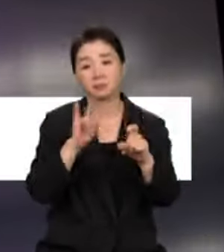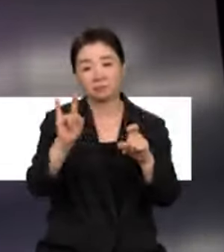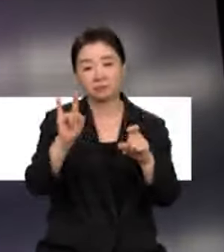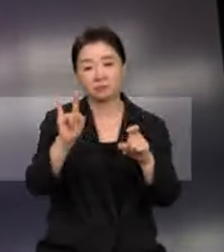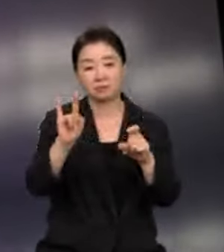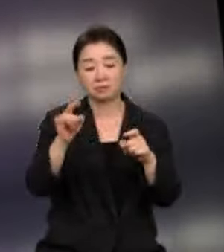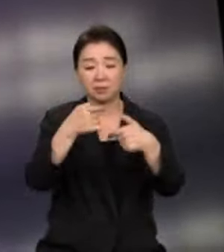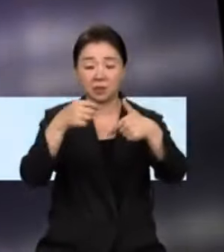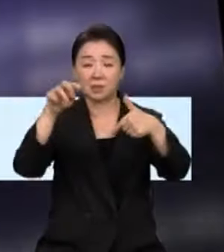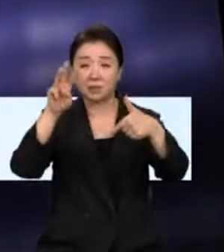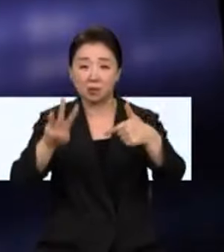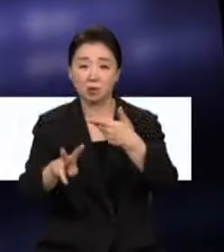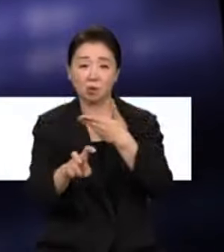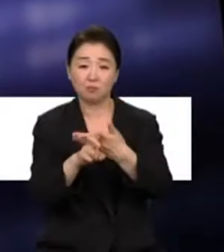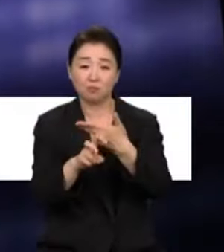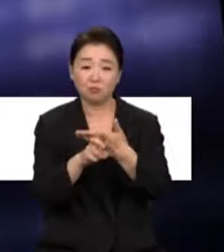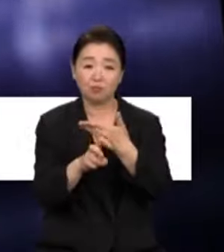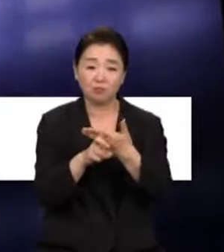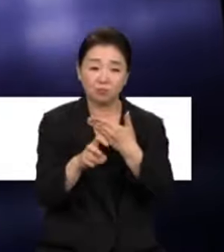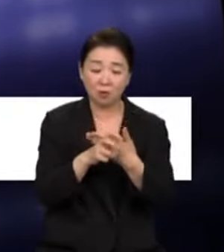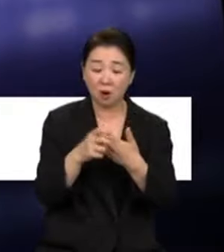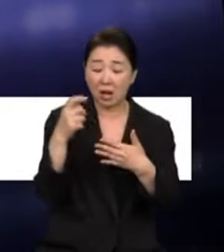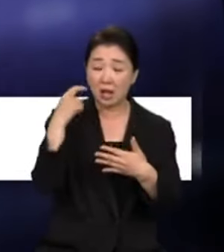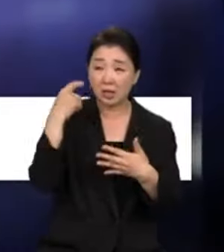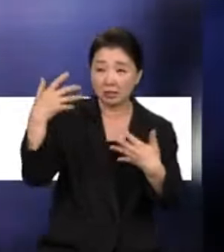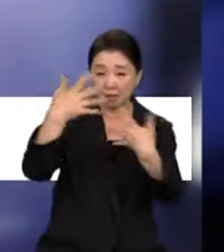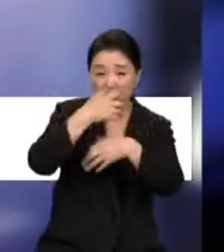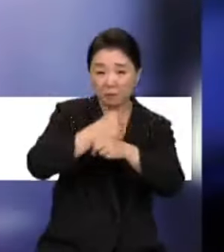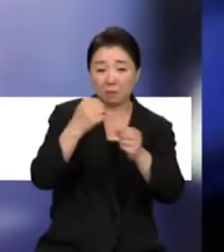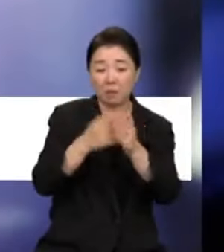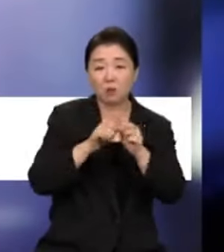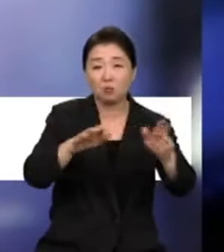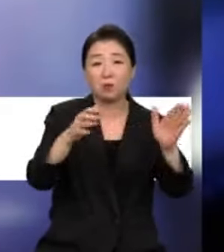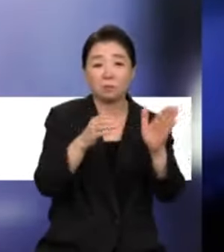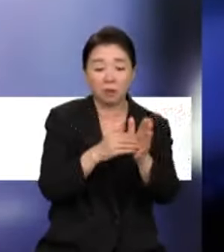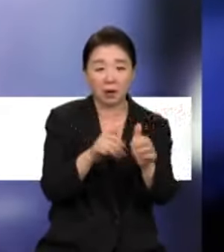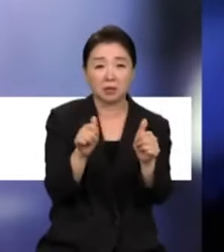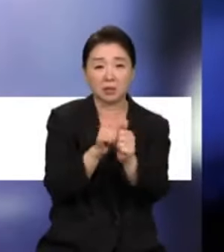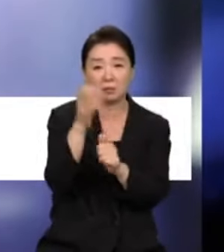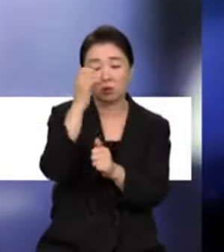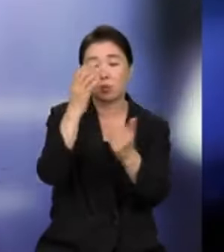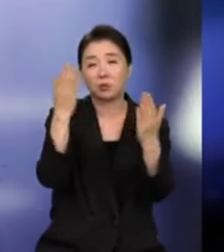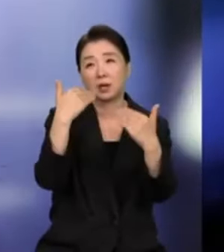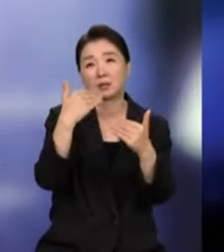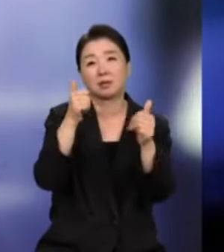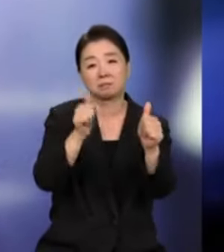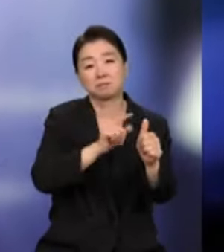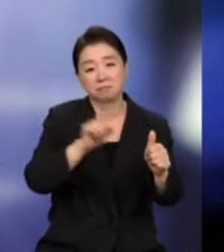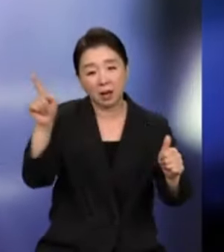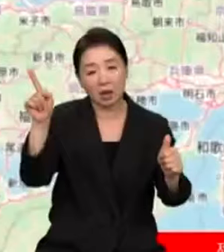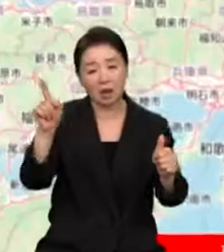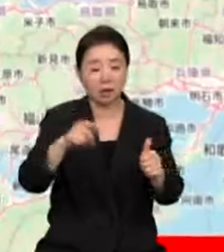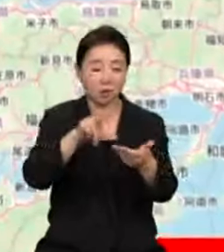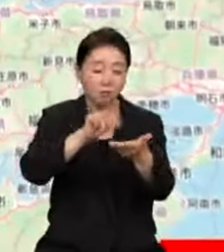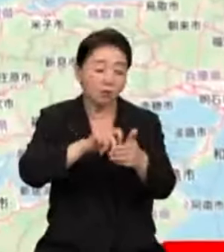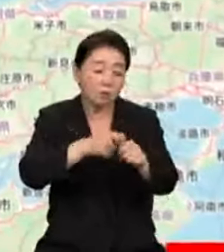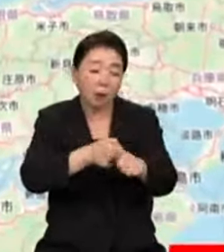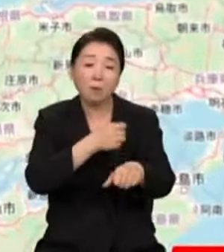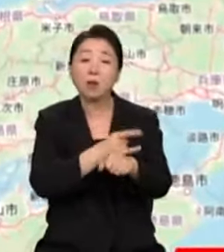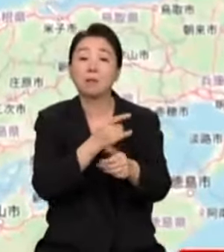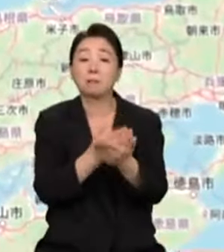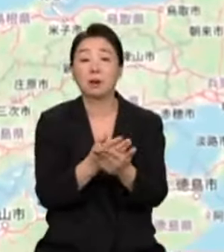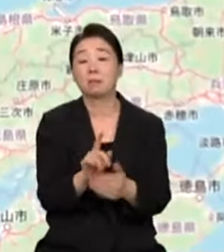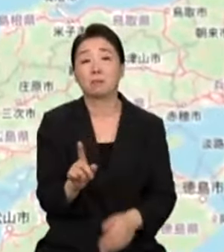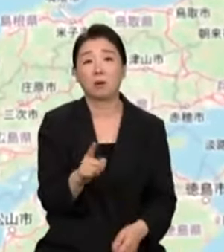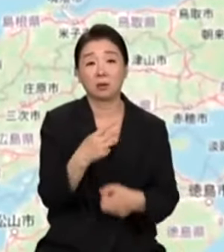인천에선 불법 합성물을 유포한 혐의로 남자 고등학생이 오늘 기소됐습니다 문제는 처벌입니다 지난